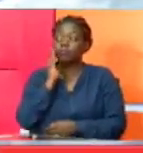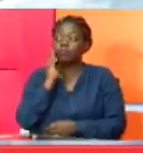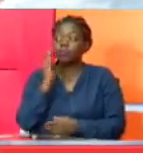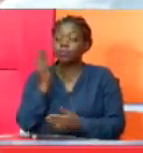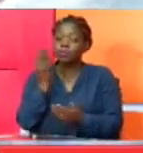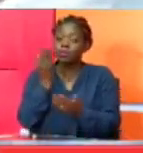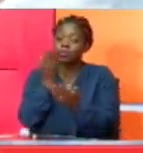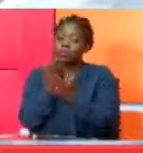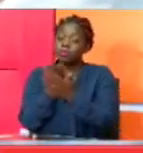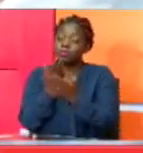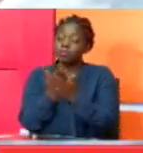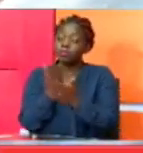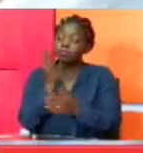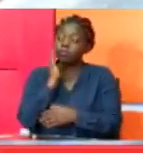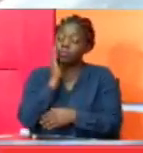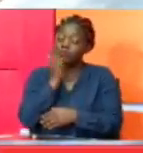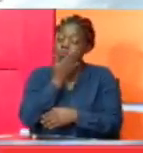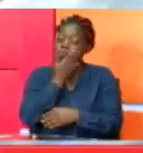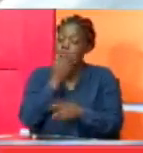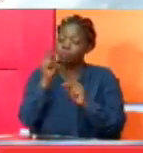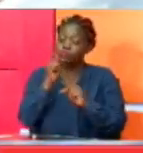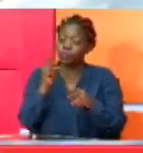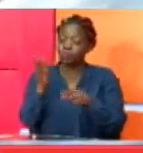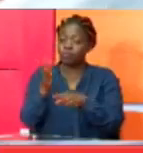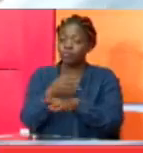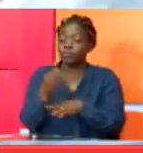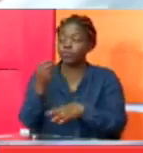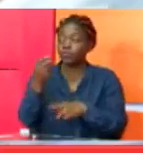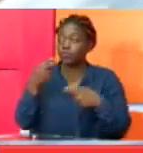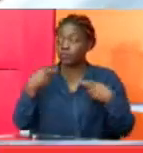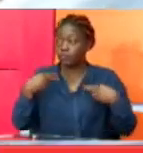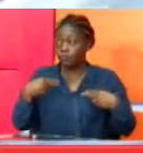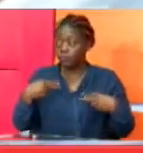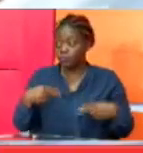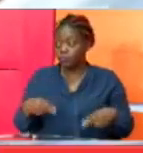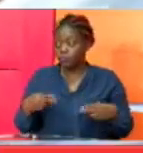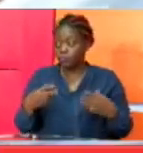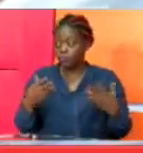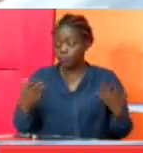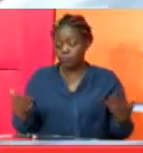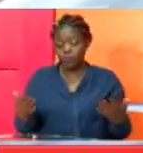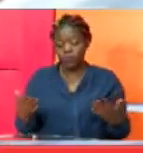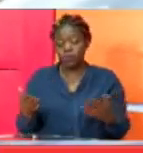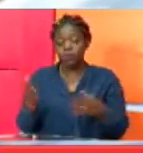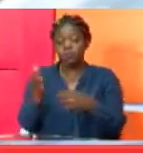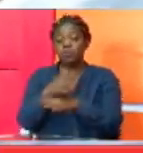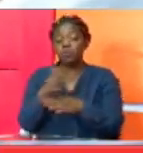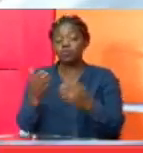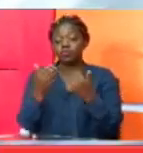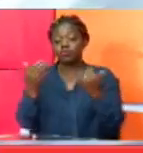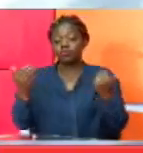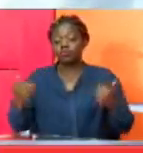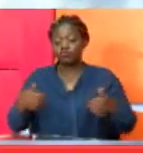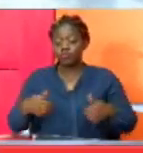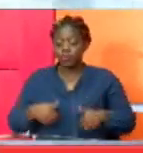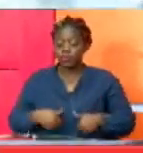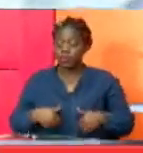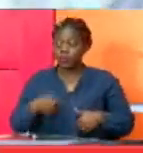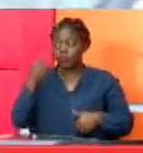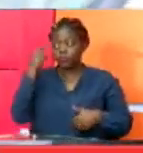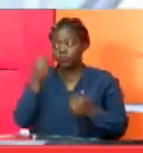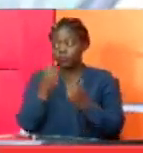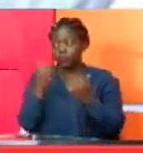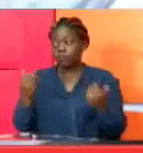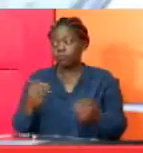Kyensabira minisita owa health mukyala nakiwala kiyingi akwesaganya ebyabaana